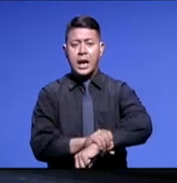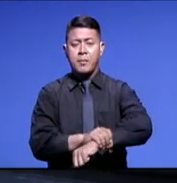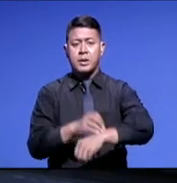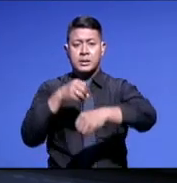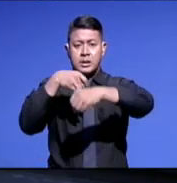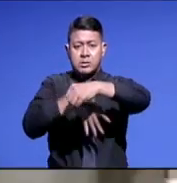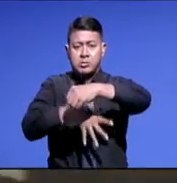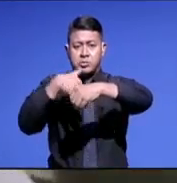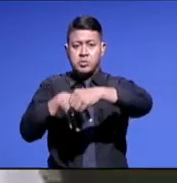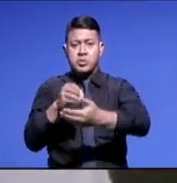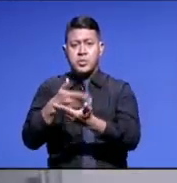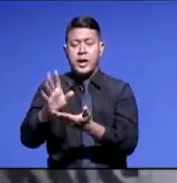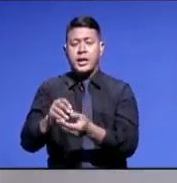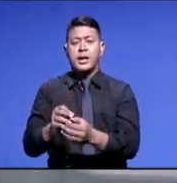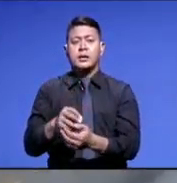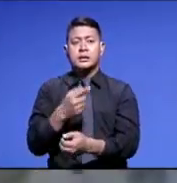dramatis.